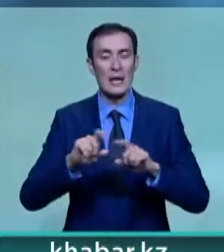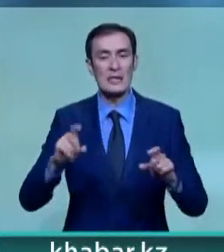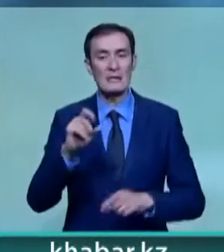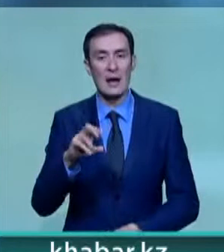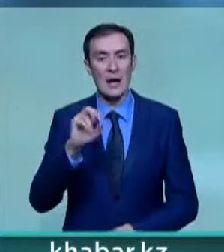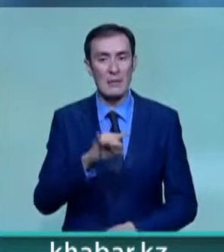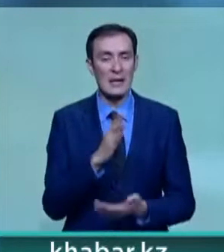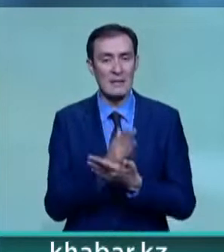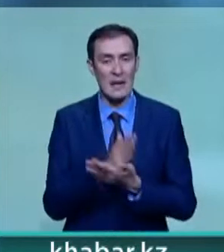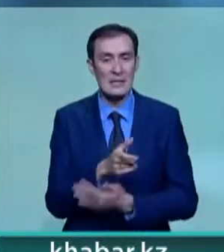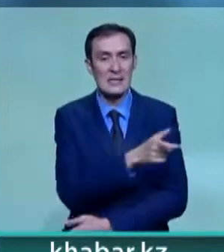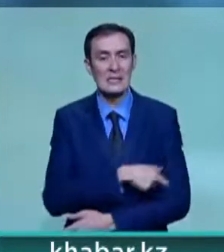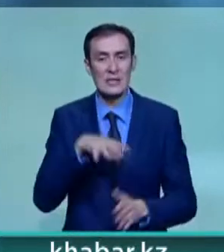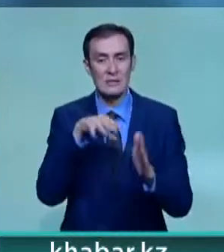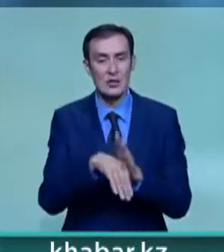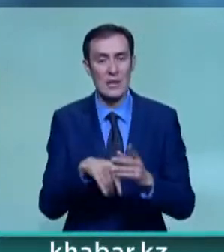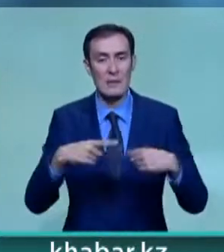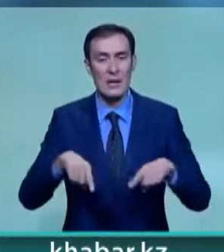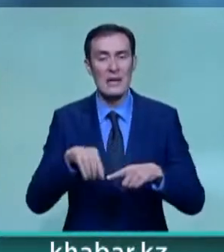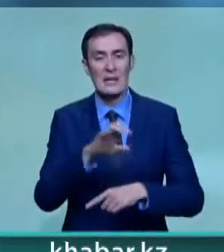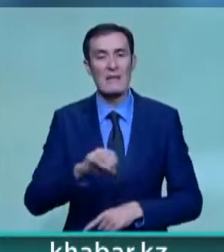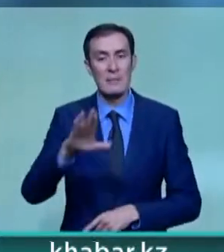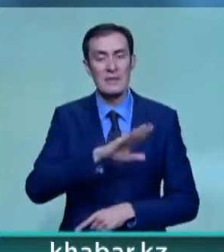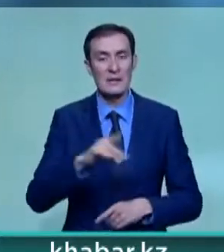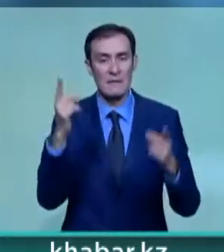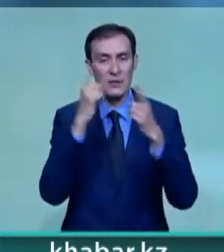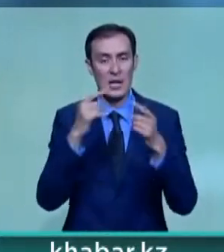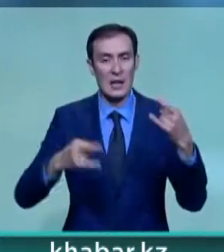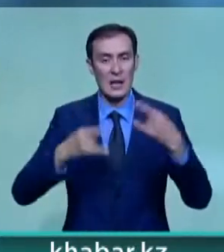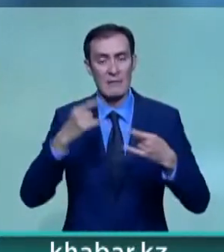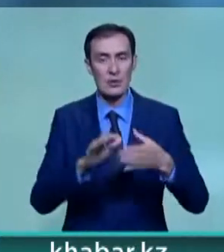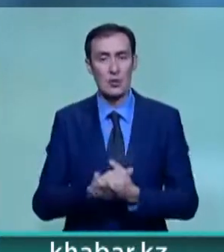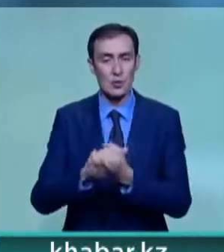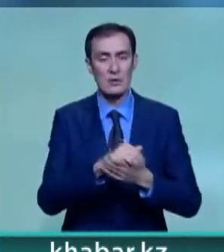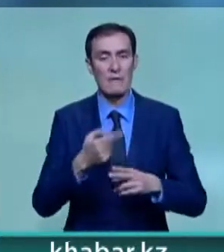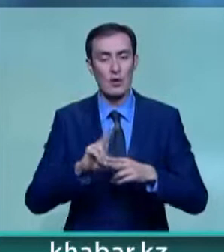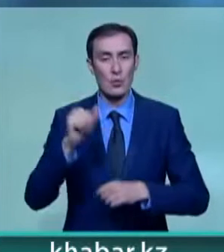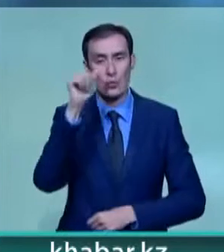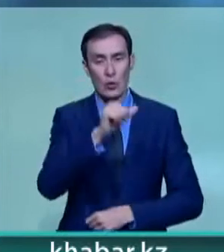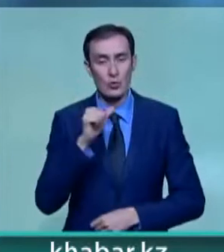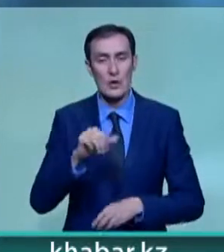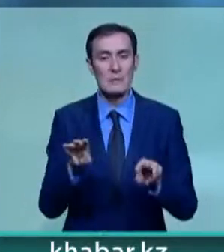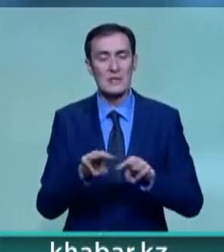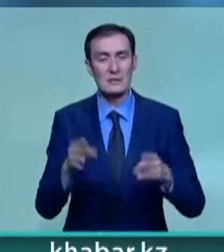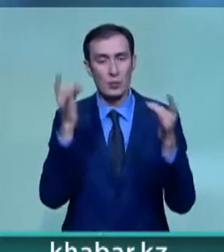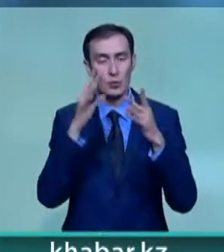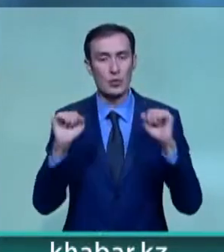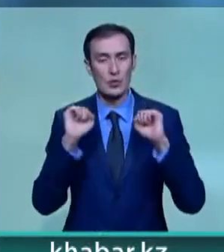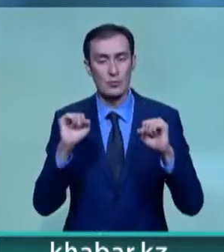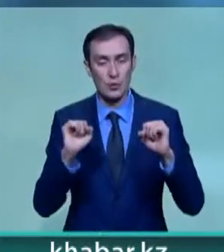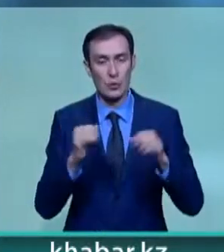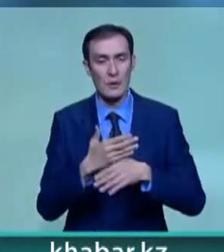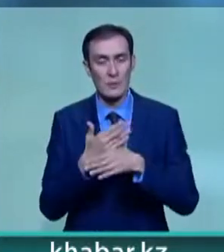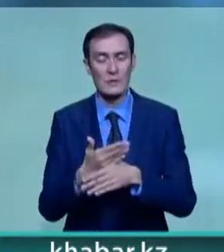агентство «Хабар» является ассоциированным членом Европейского вещательного союза. В этом году проект поддержал Министерство культуры и